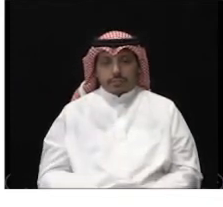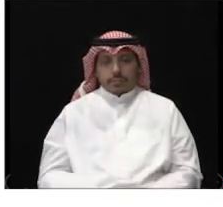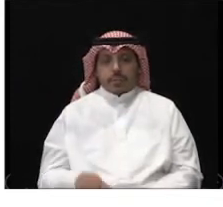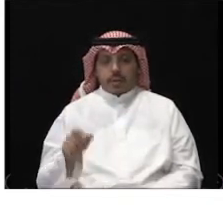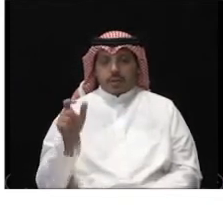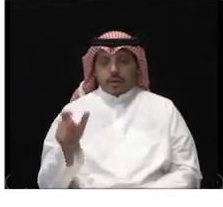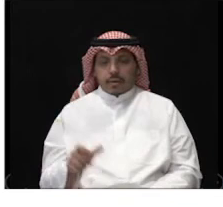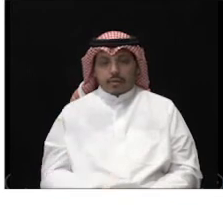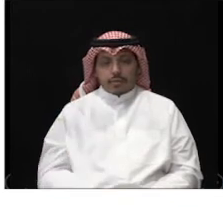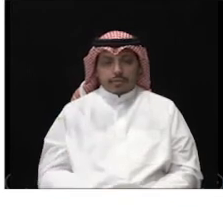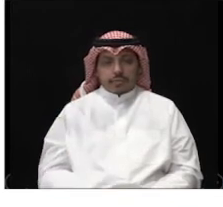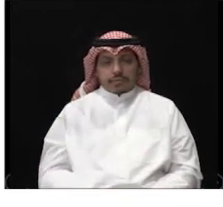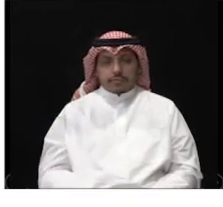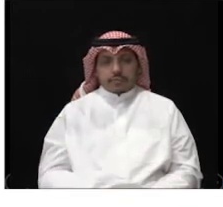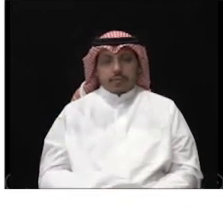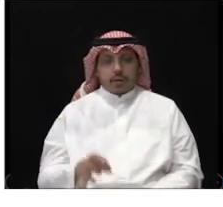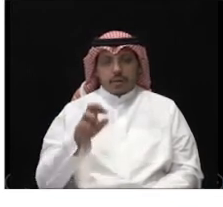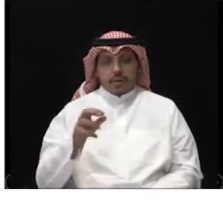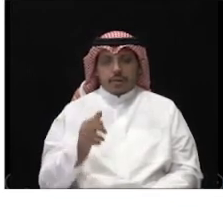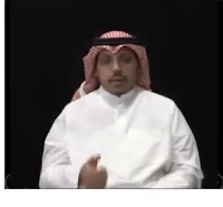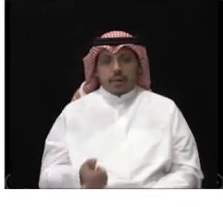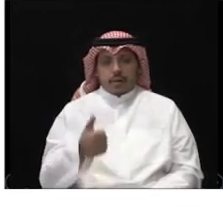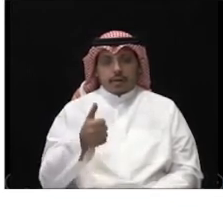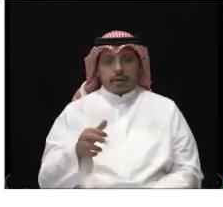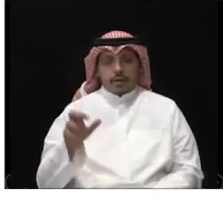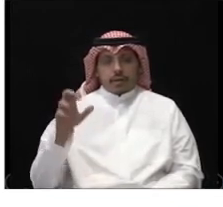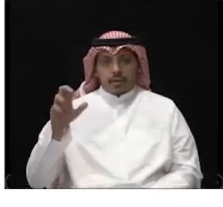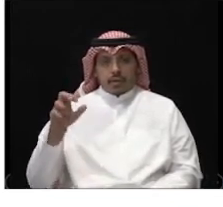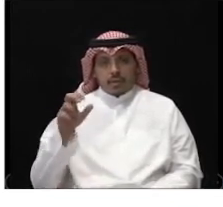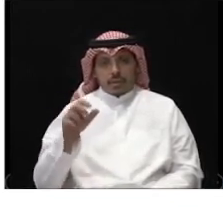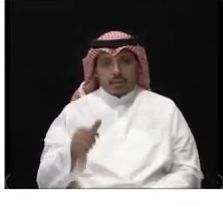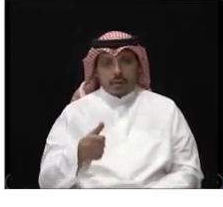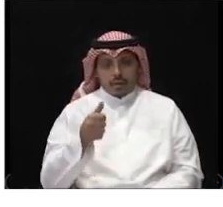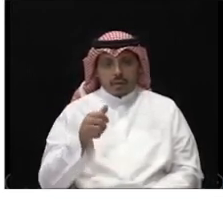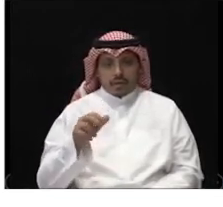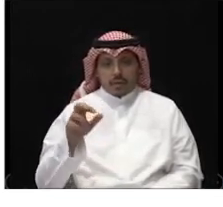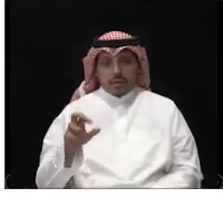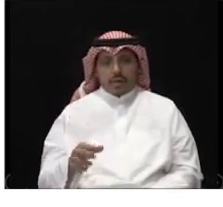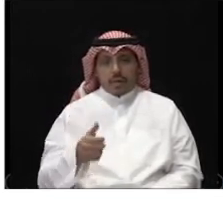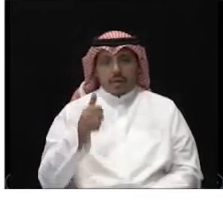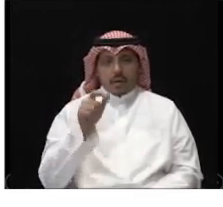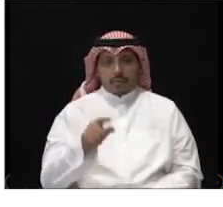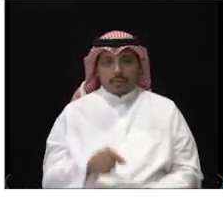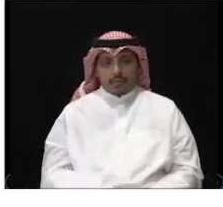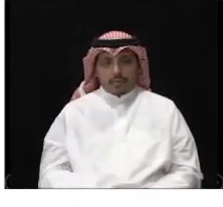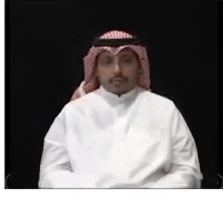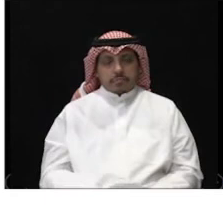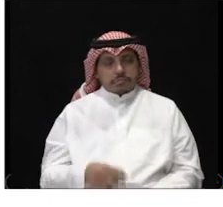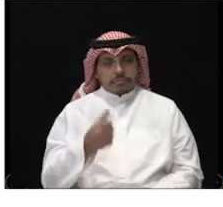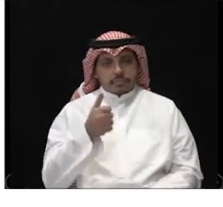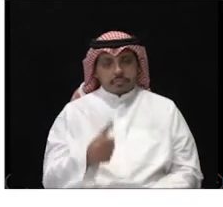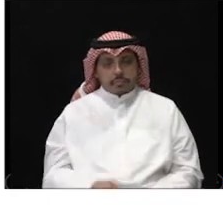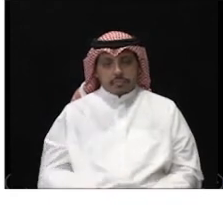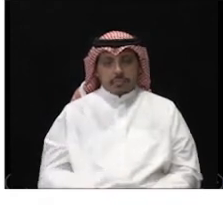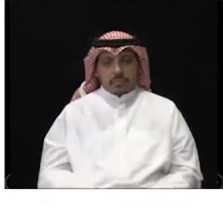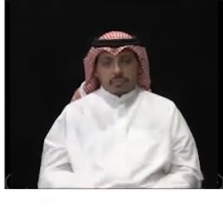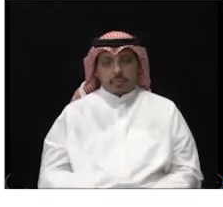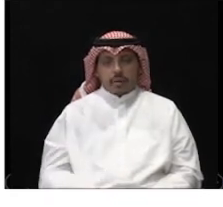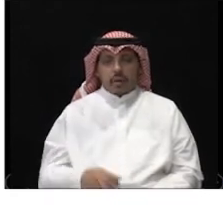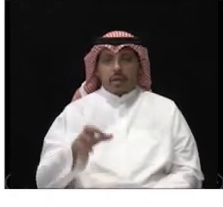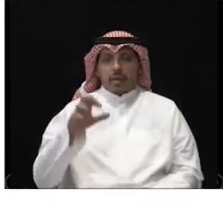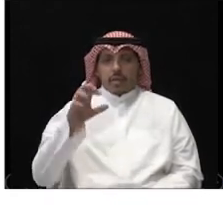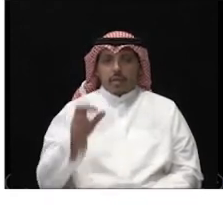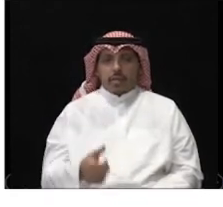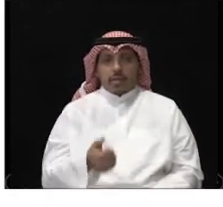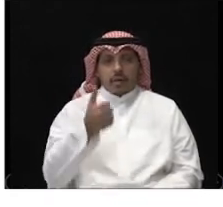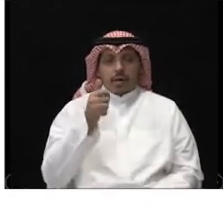ممتاز، أحسنتم. ذا، ذا، ذاب، ذاب، أحسنتم، ذاب، ذاب، لم